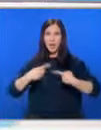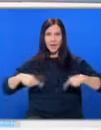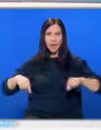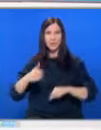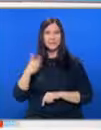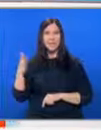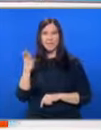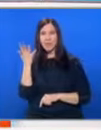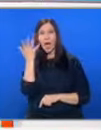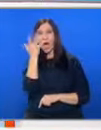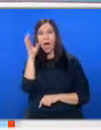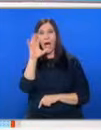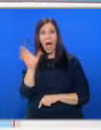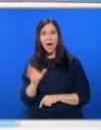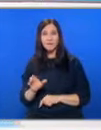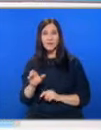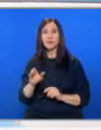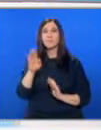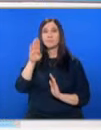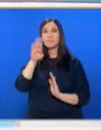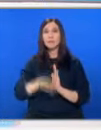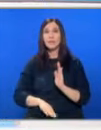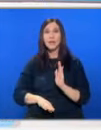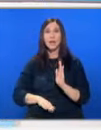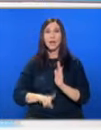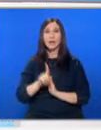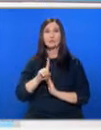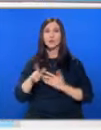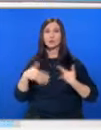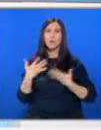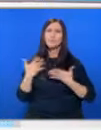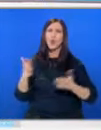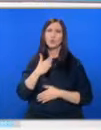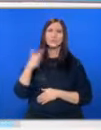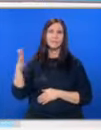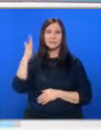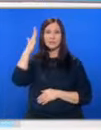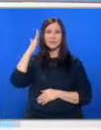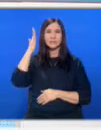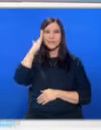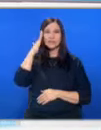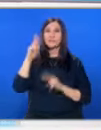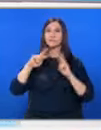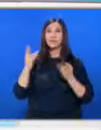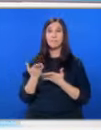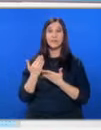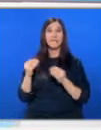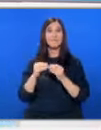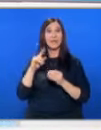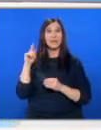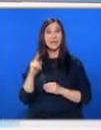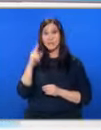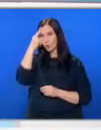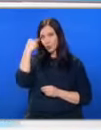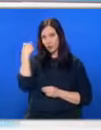Районът на Западна Африка понижи градуса на настроението в много западни страни по света преди Великден за католиците, които